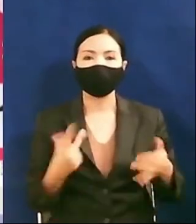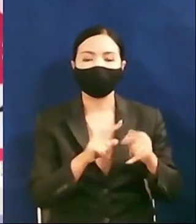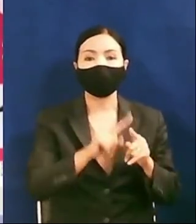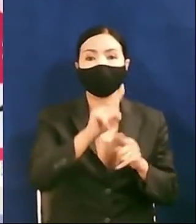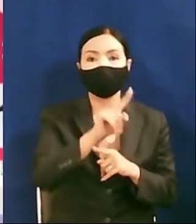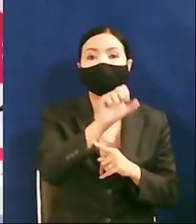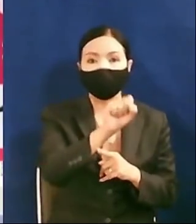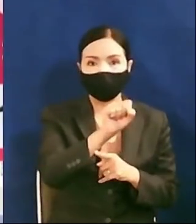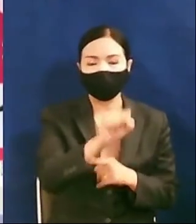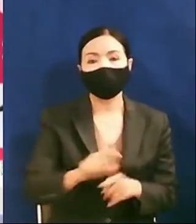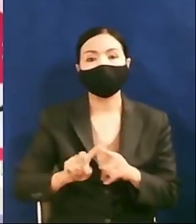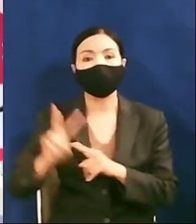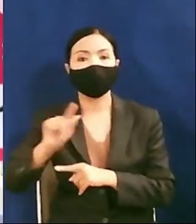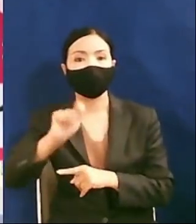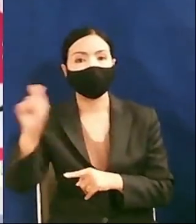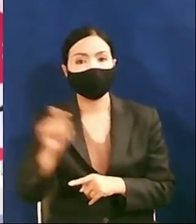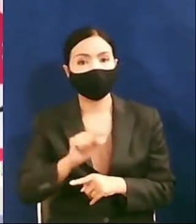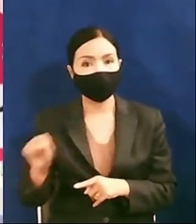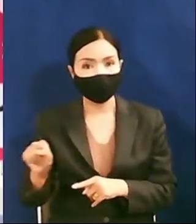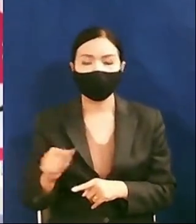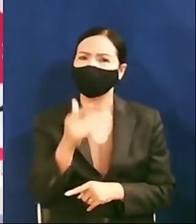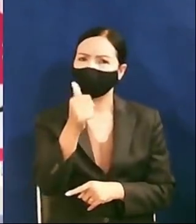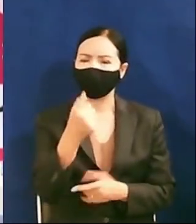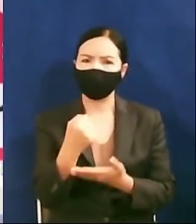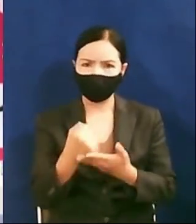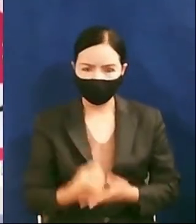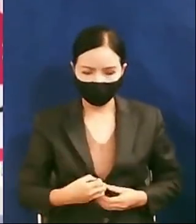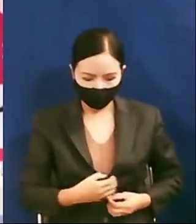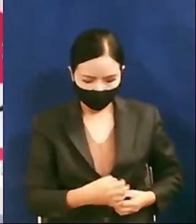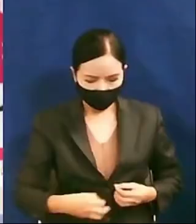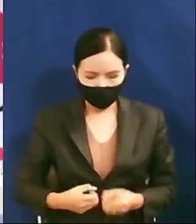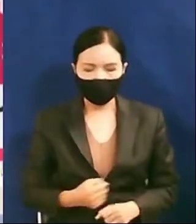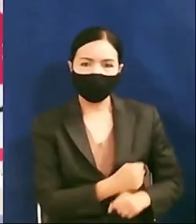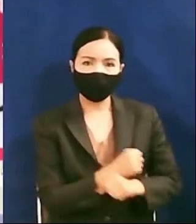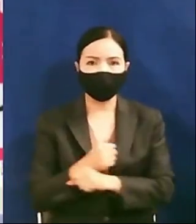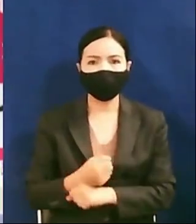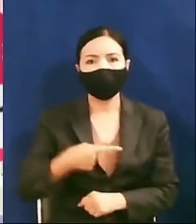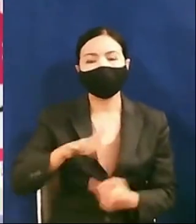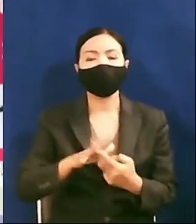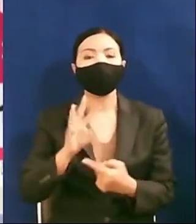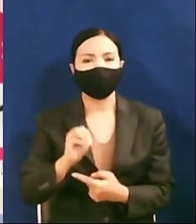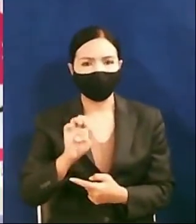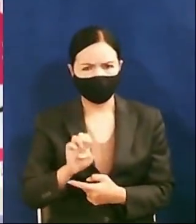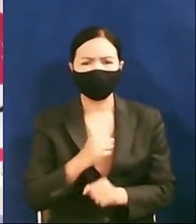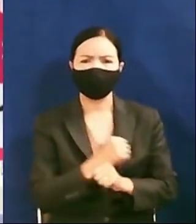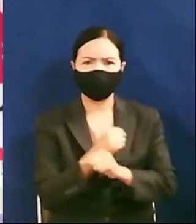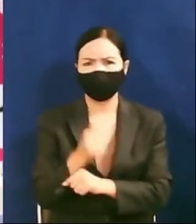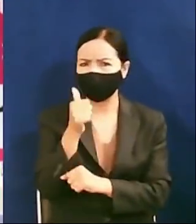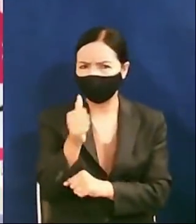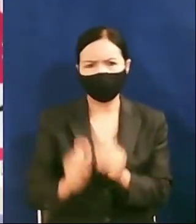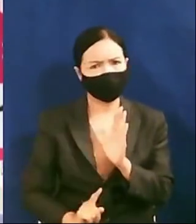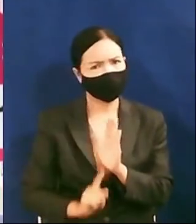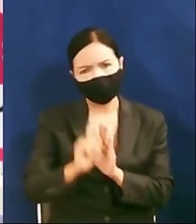กและตามด้วยแอสตราเซเนกาเนี่ยนะครับจะกระตุ้นให้เกิดภูมิคุ้มกันได้ในระดับที่สูงนะครับซึ่งทำนอกจ